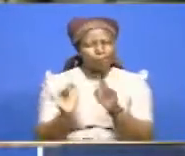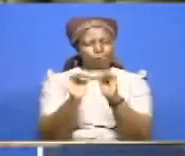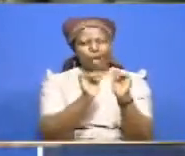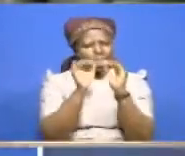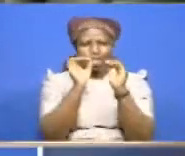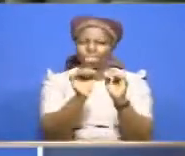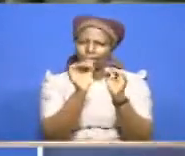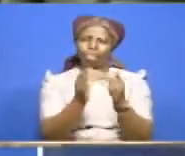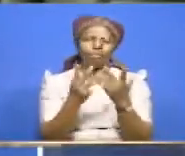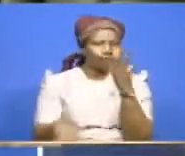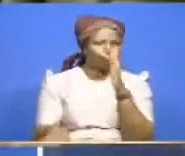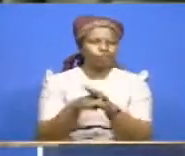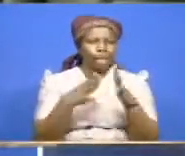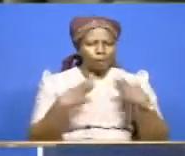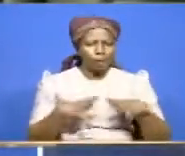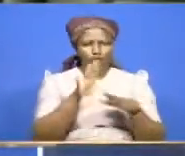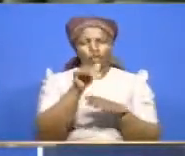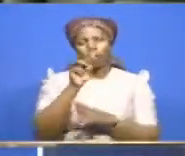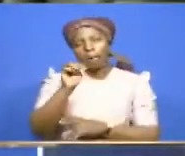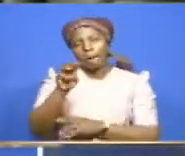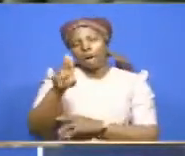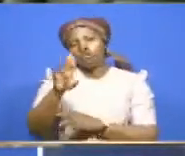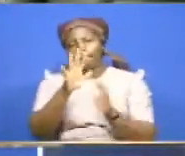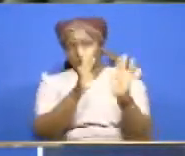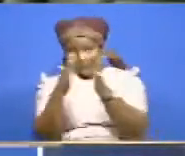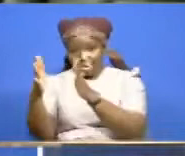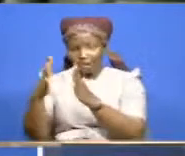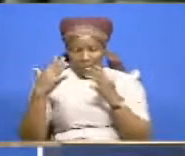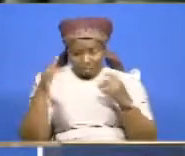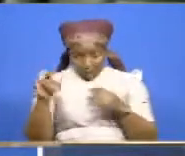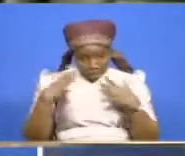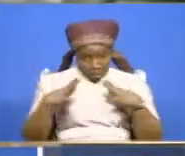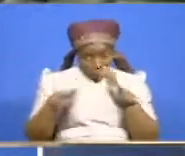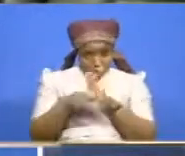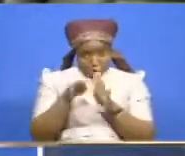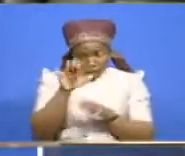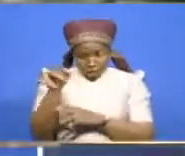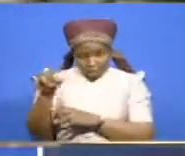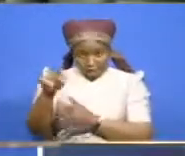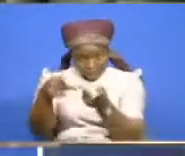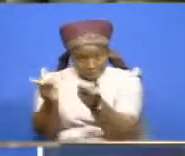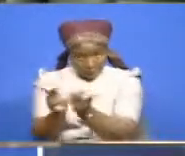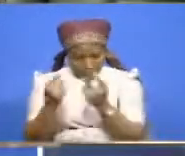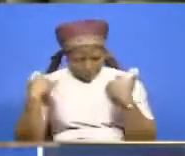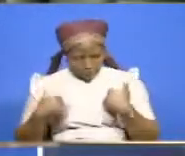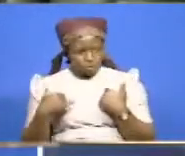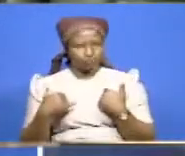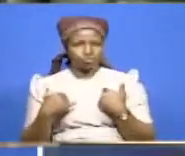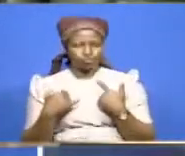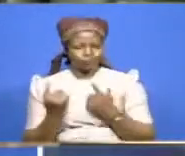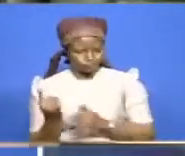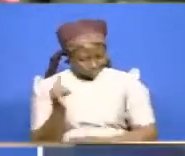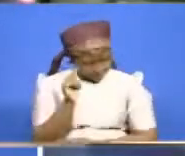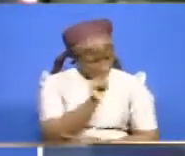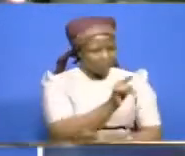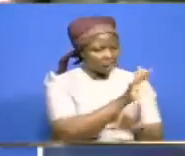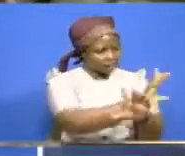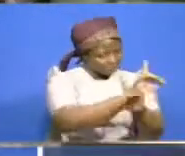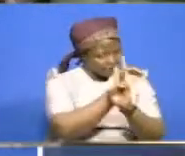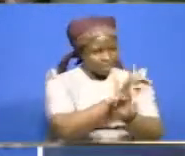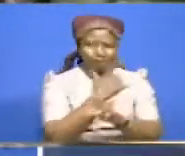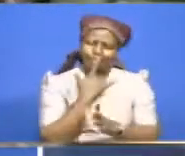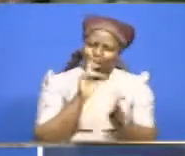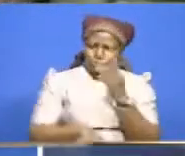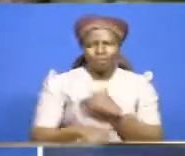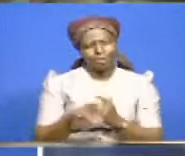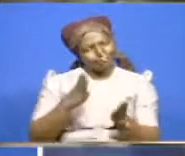Hawa watu walipotolewa huko mahali walikuwa wanaishi, mimi mwenyewe nilienda huko nikawatetea kwamba sio haki kwa serikali kutoa